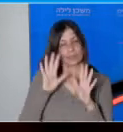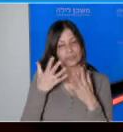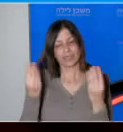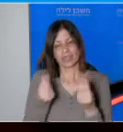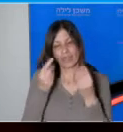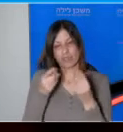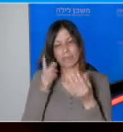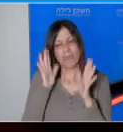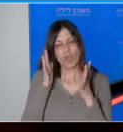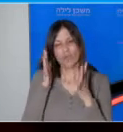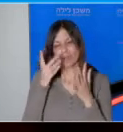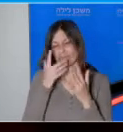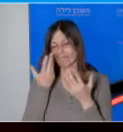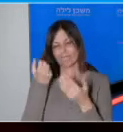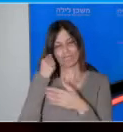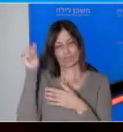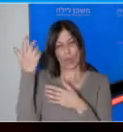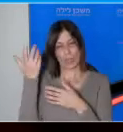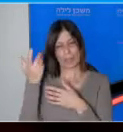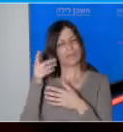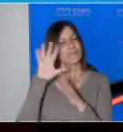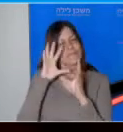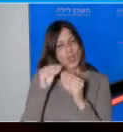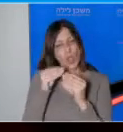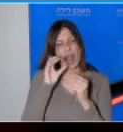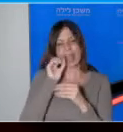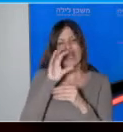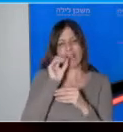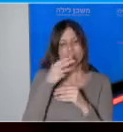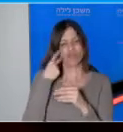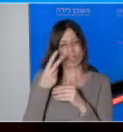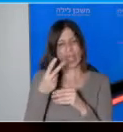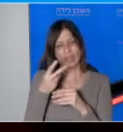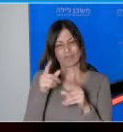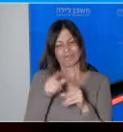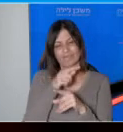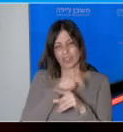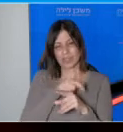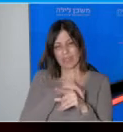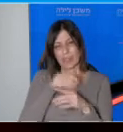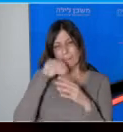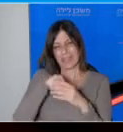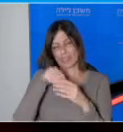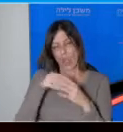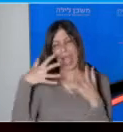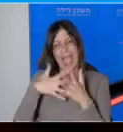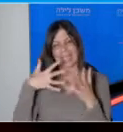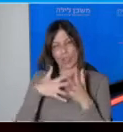מאוד מאוד מאוד, מאוד חורגים, וגם כל הדלפות שראינו תוך כדי, מתוך